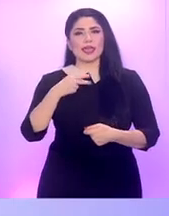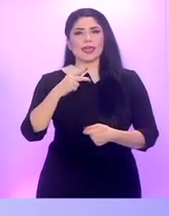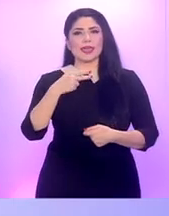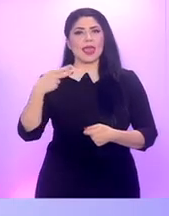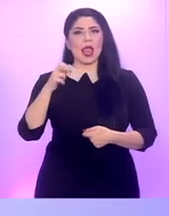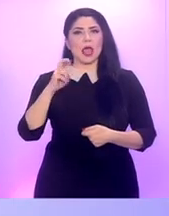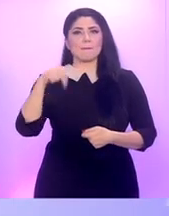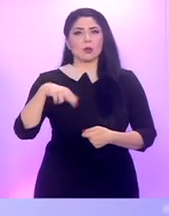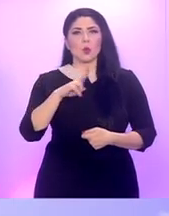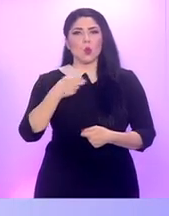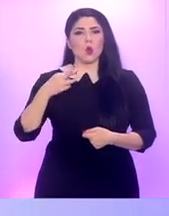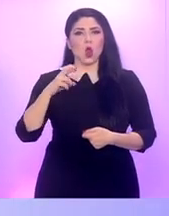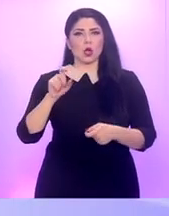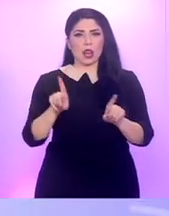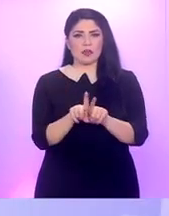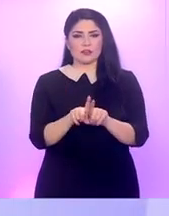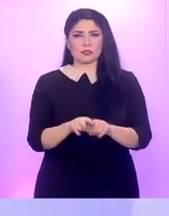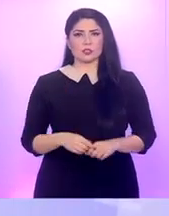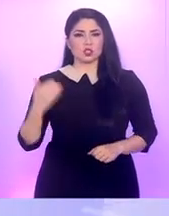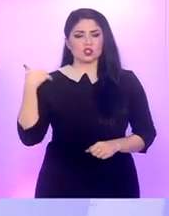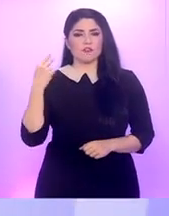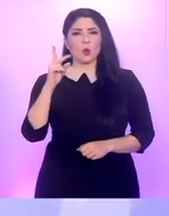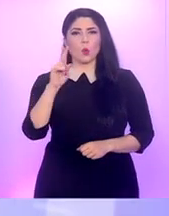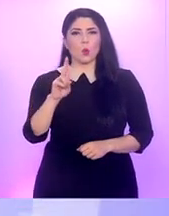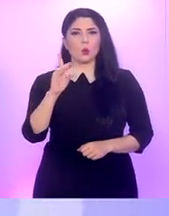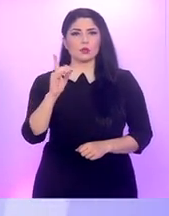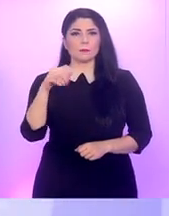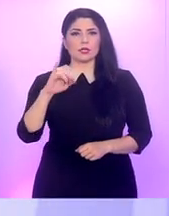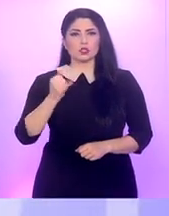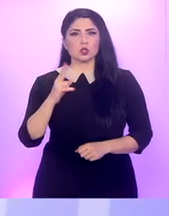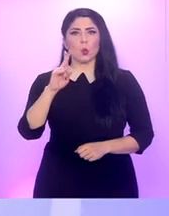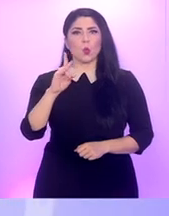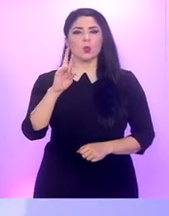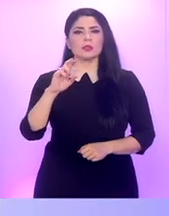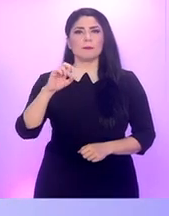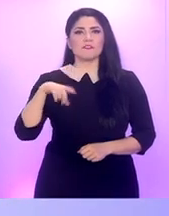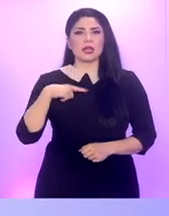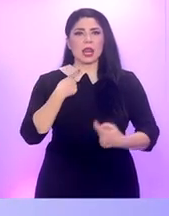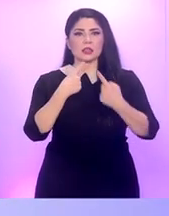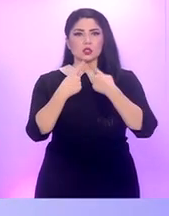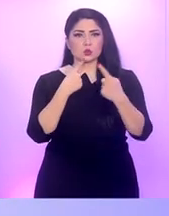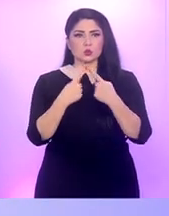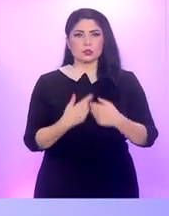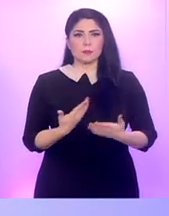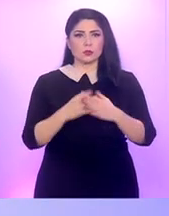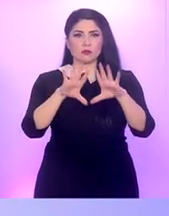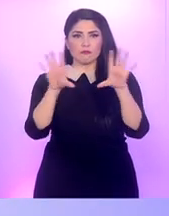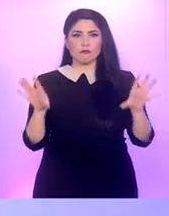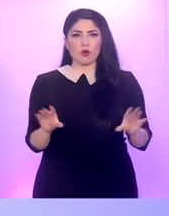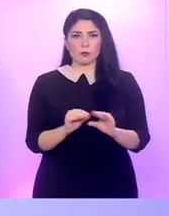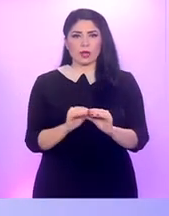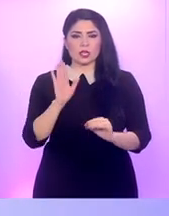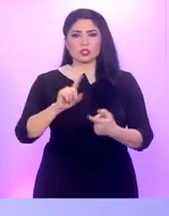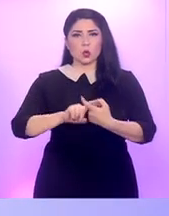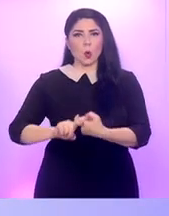Kelemen Hunor, la fel șef al UDMR și UDMR-ul fiind la masa negocierilor pentru formarea